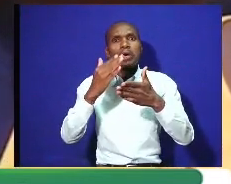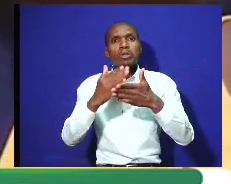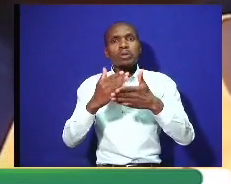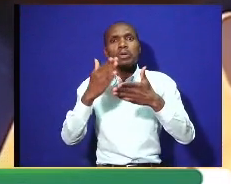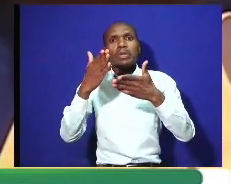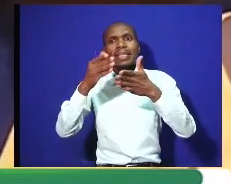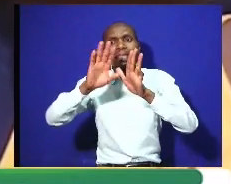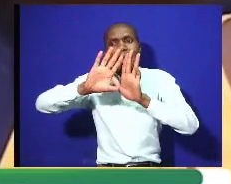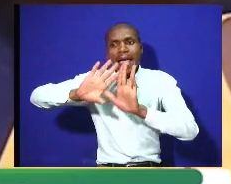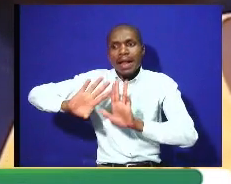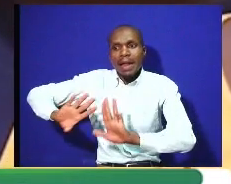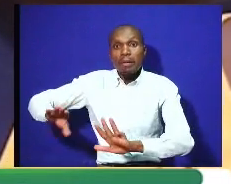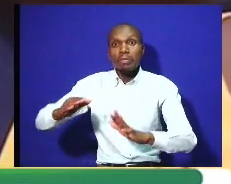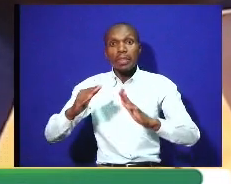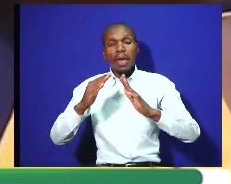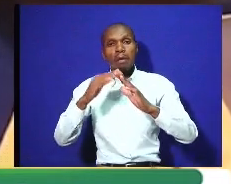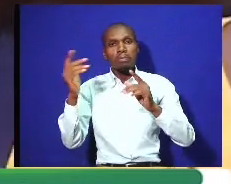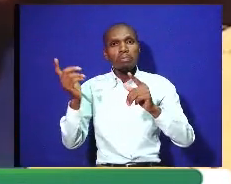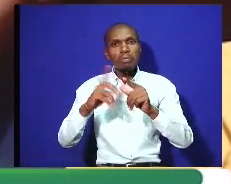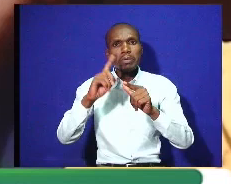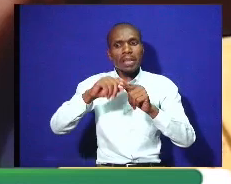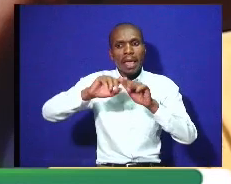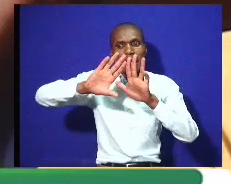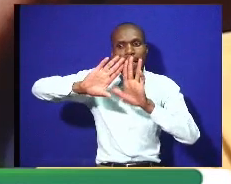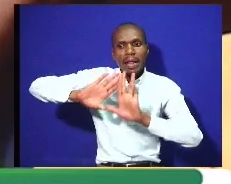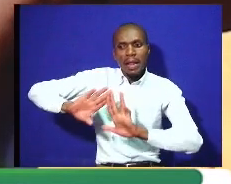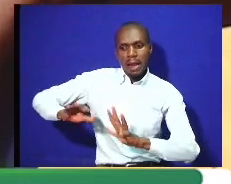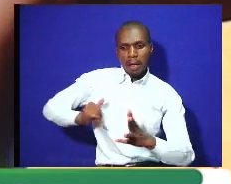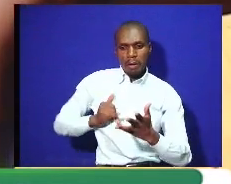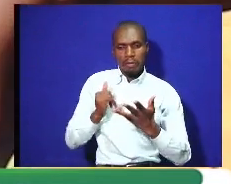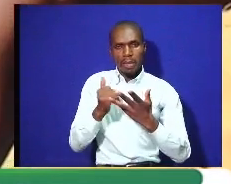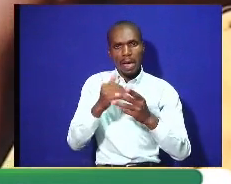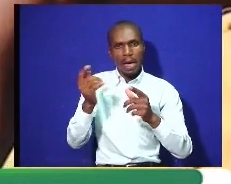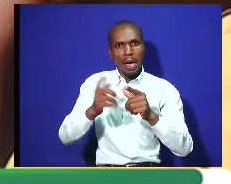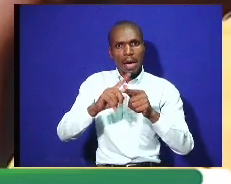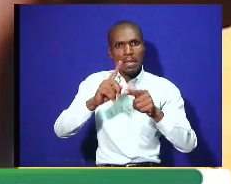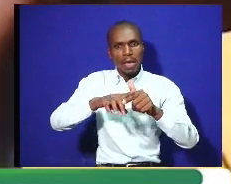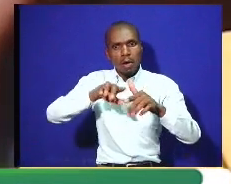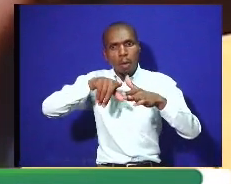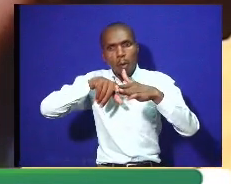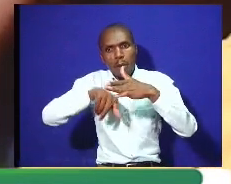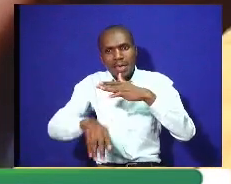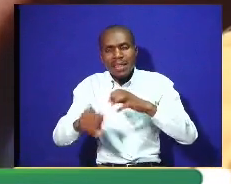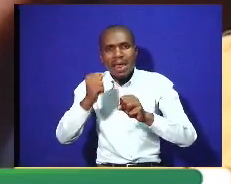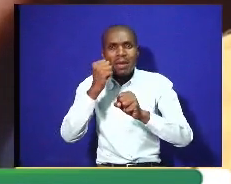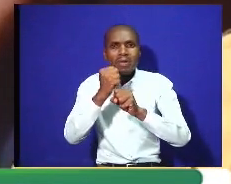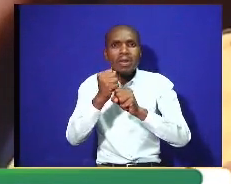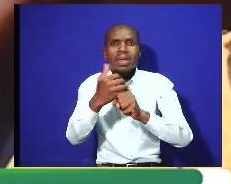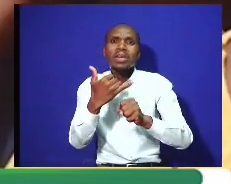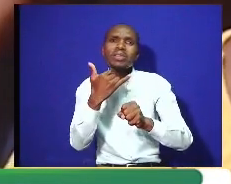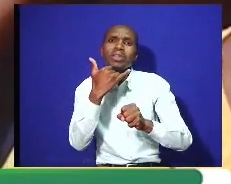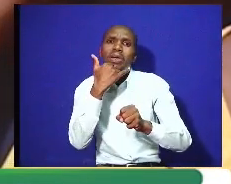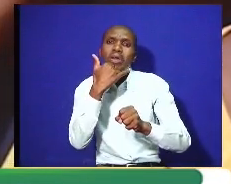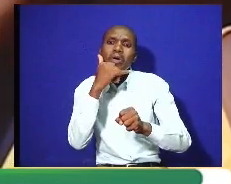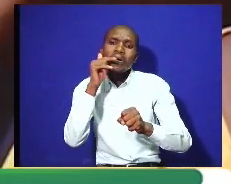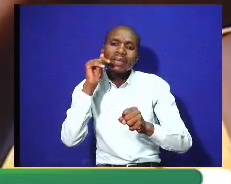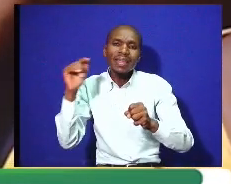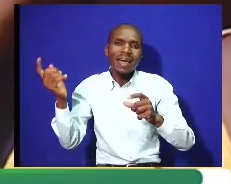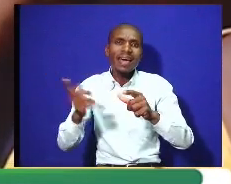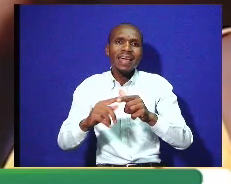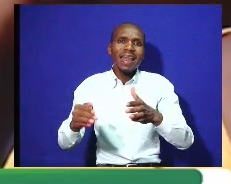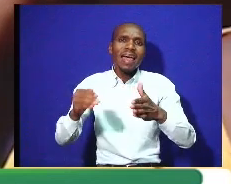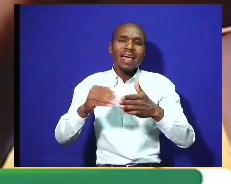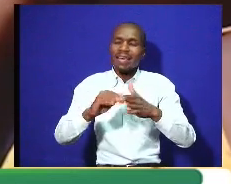atigete nyomba yaye, atigete no mongino ye nyomba. Achiete paka wakole bintu binde bibe bibitabu ene retina ne butanya ari